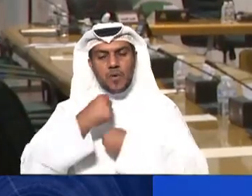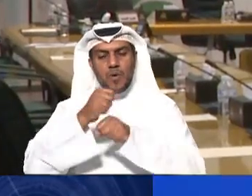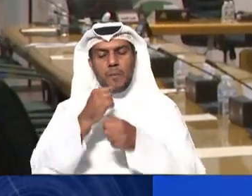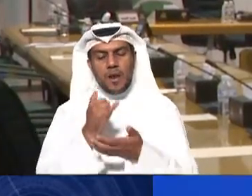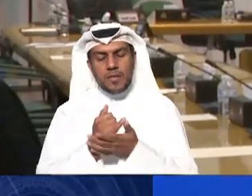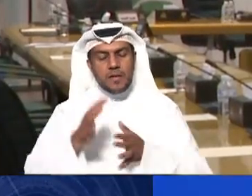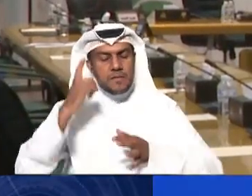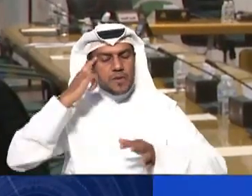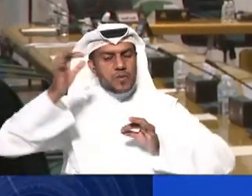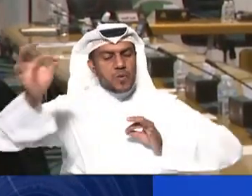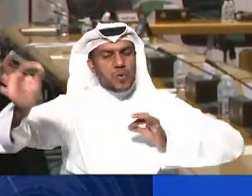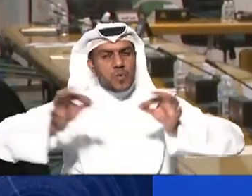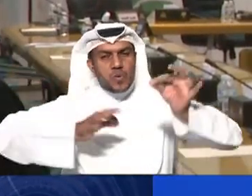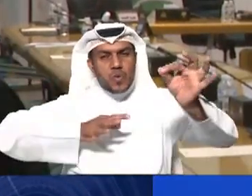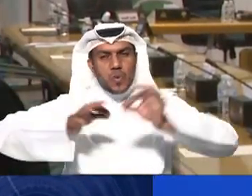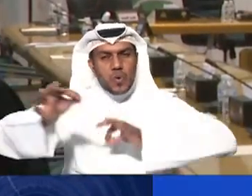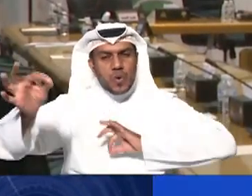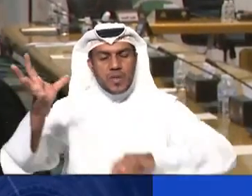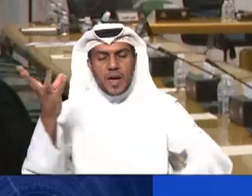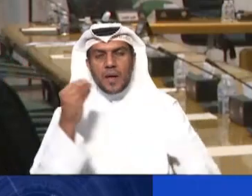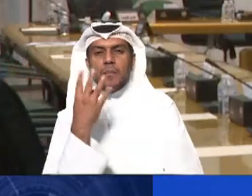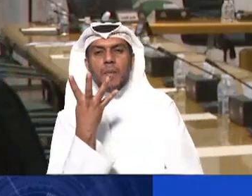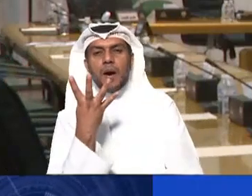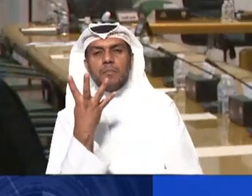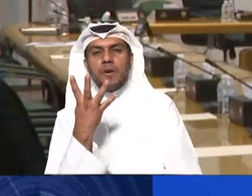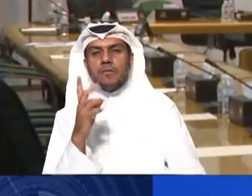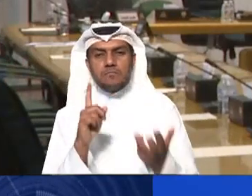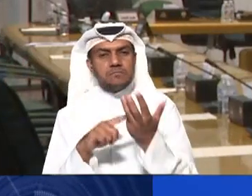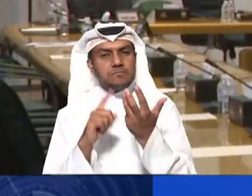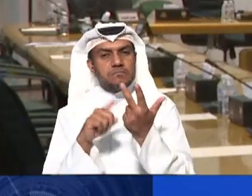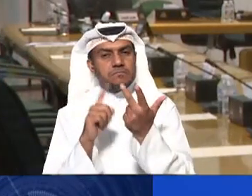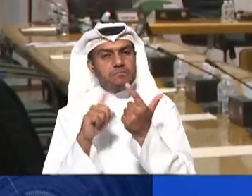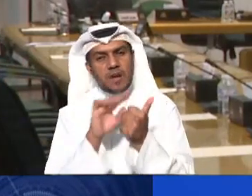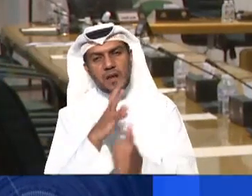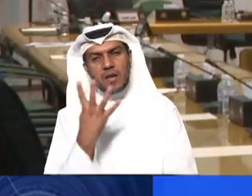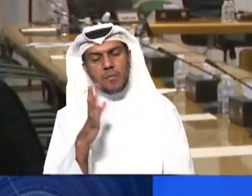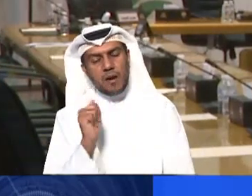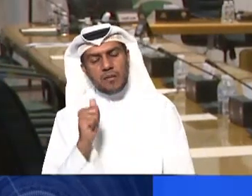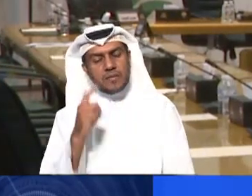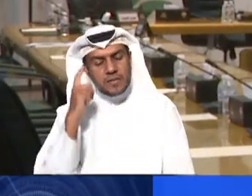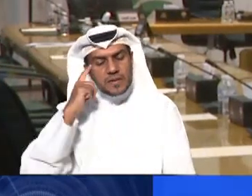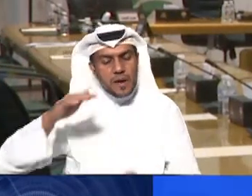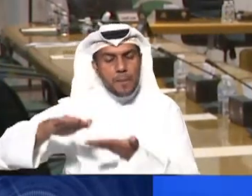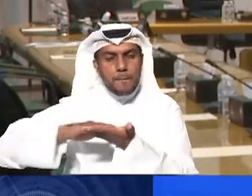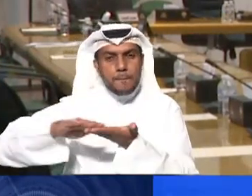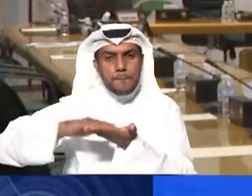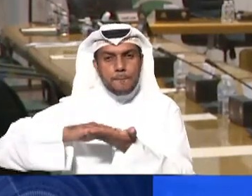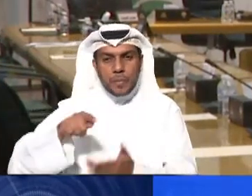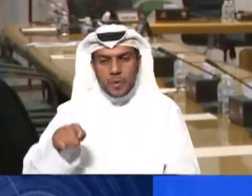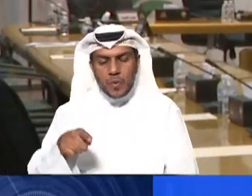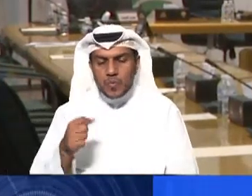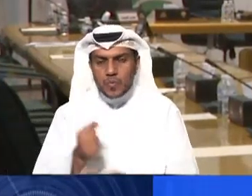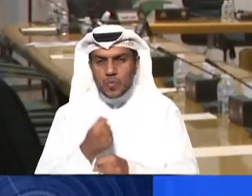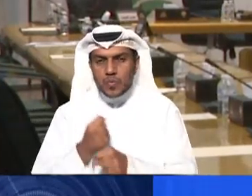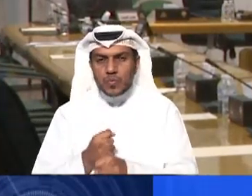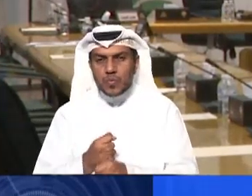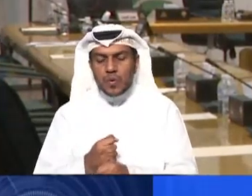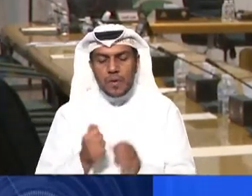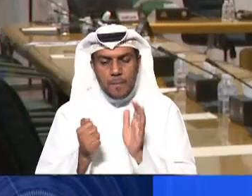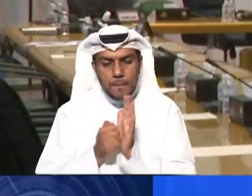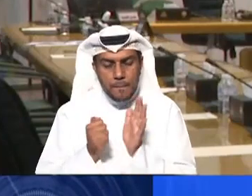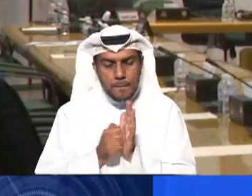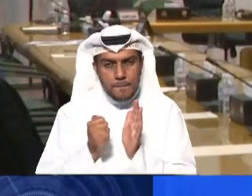مخططها الرابع الآن، مخطط الهيكلي الرابع وبرنامجها، بأن هذه المنطقة تكون استعمال مختلط واستعمال سكني